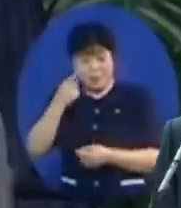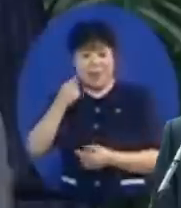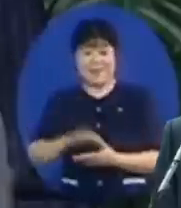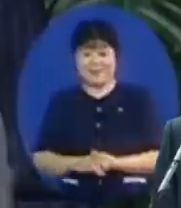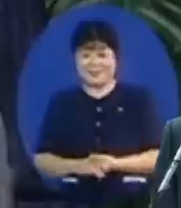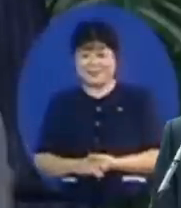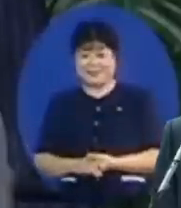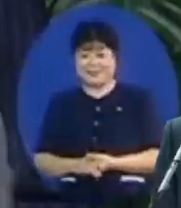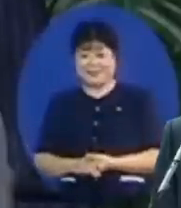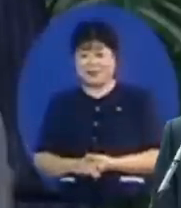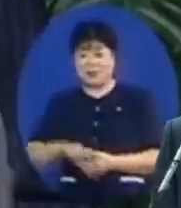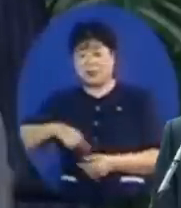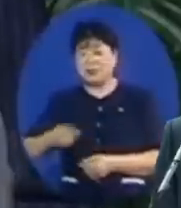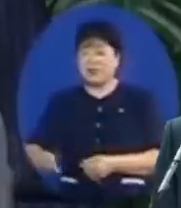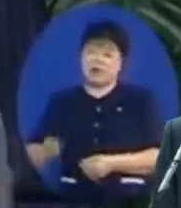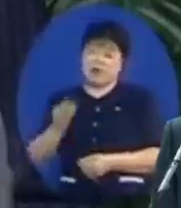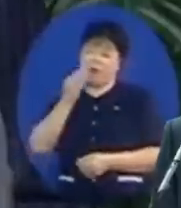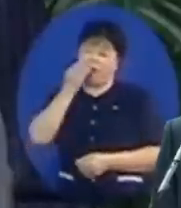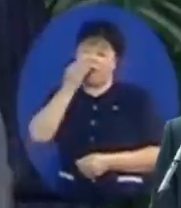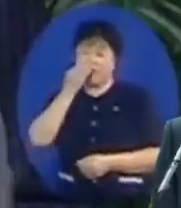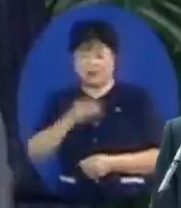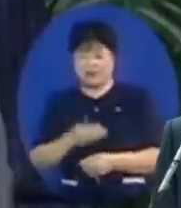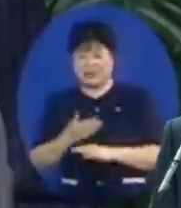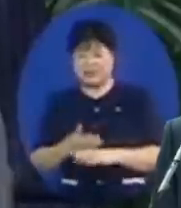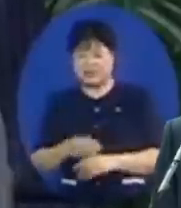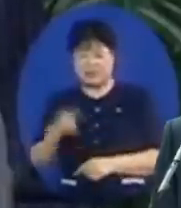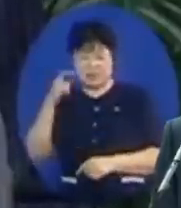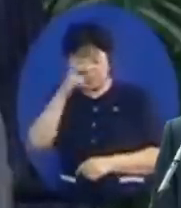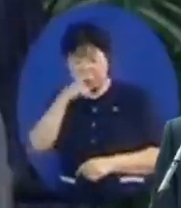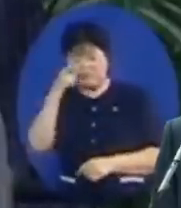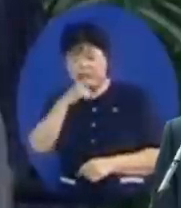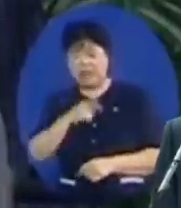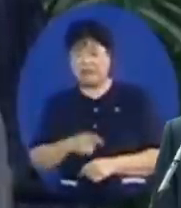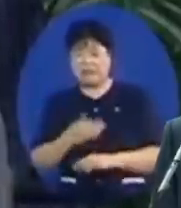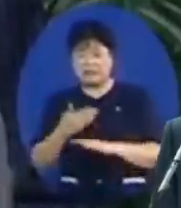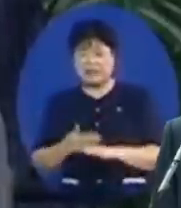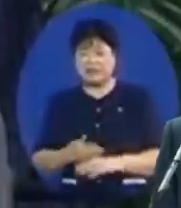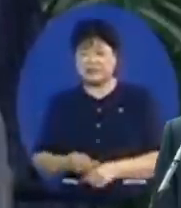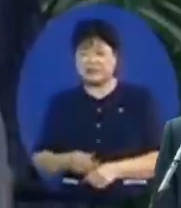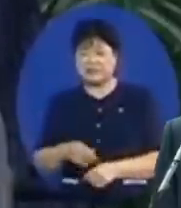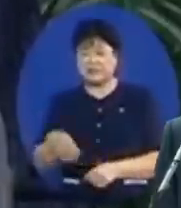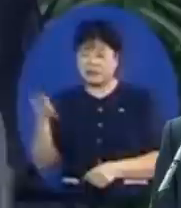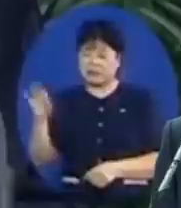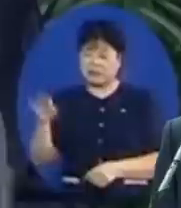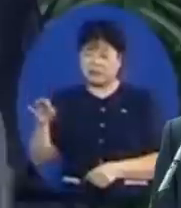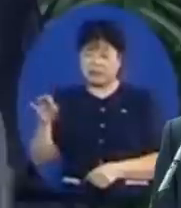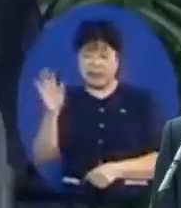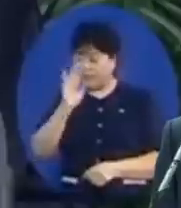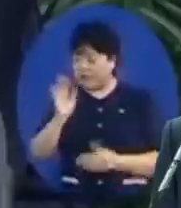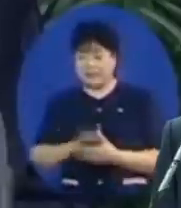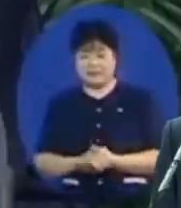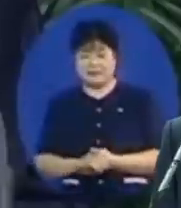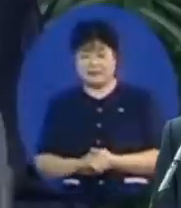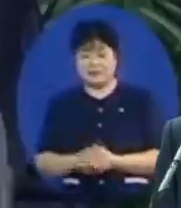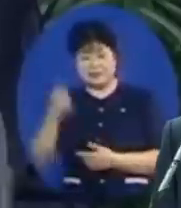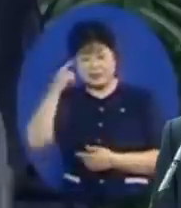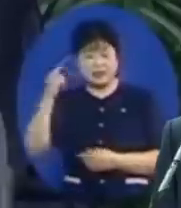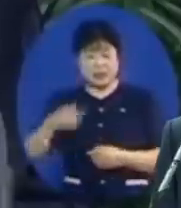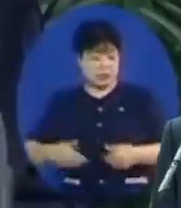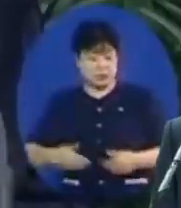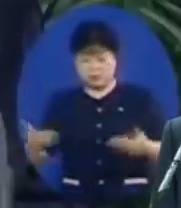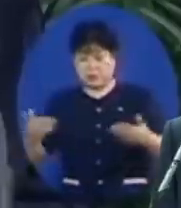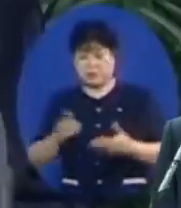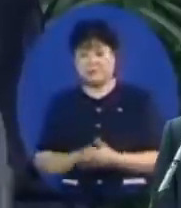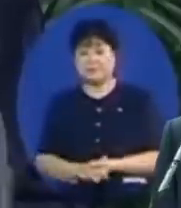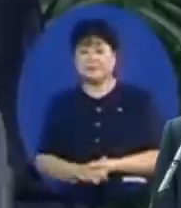뭘 그렇게 거룩하고 깨끗하다고 그 사람은 더럽고 추하고 못나니 같이 차 안 마신다. 그럴 필요가 어디